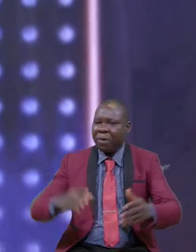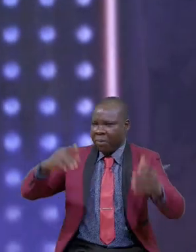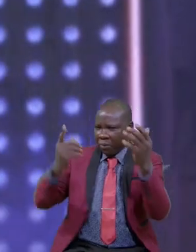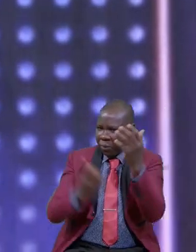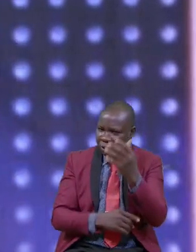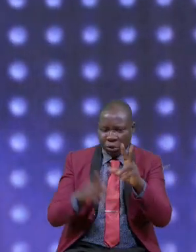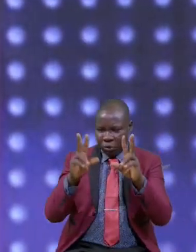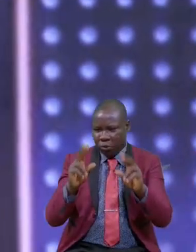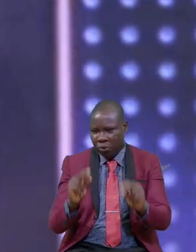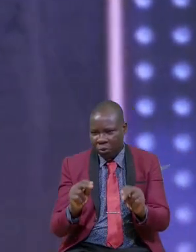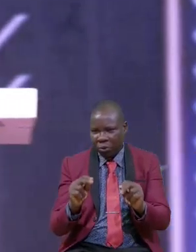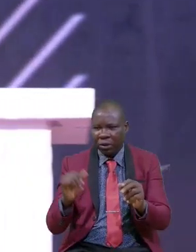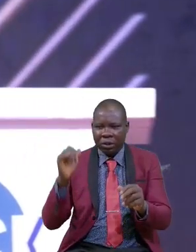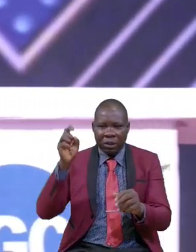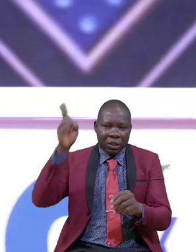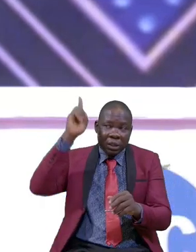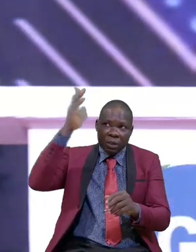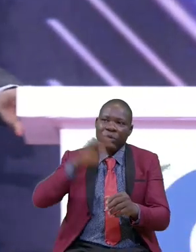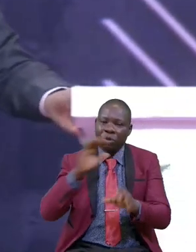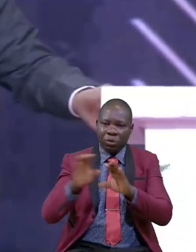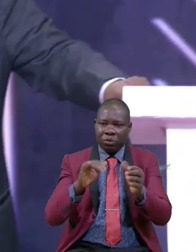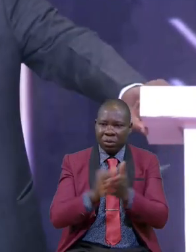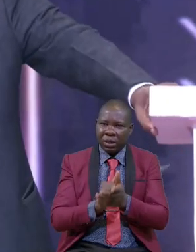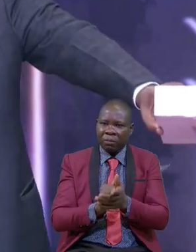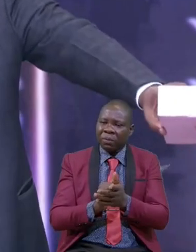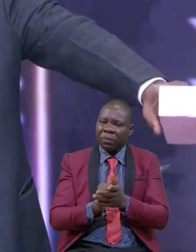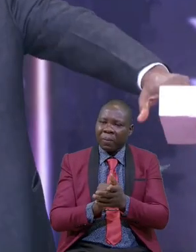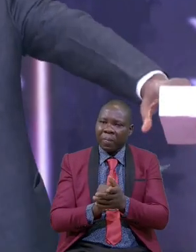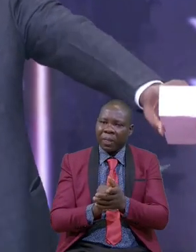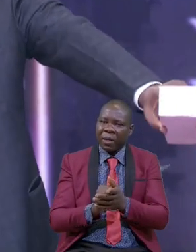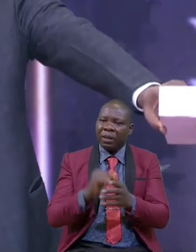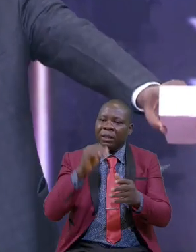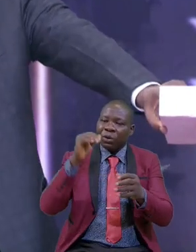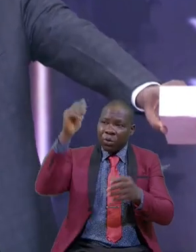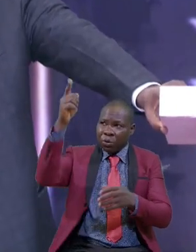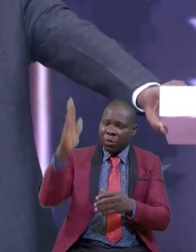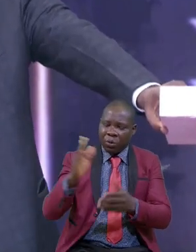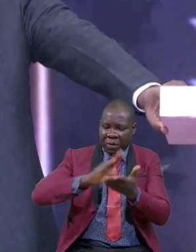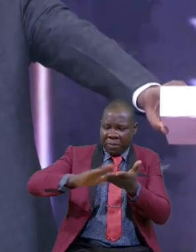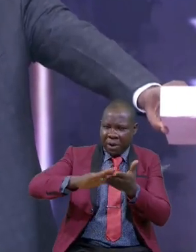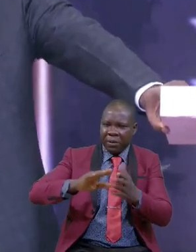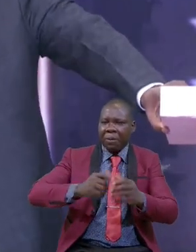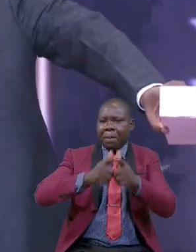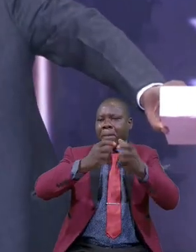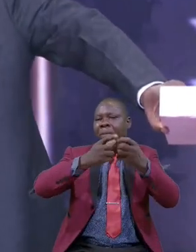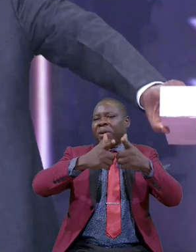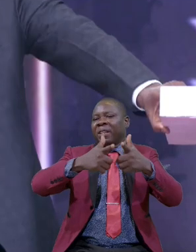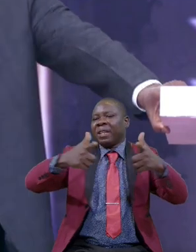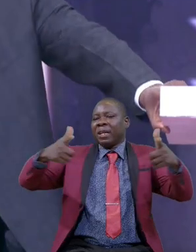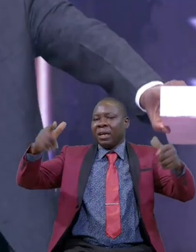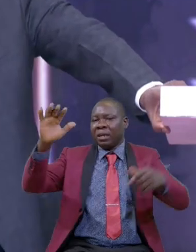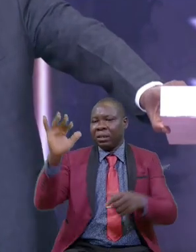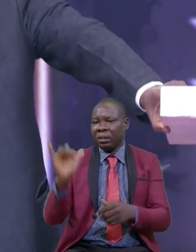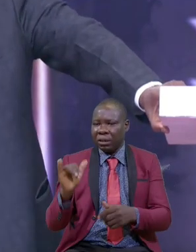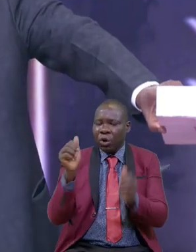through the back door. But in the case of God, he pardons abundantly, with all his heart, and he cleans